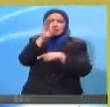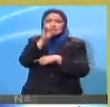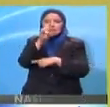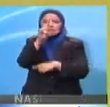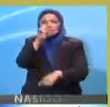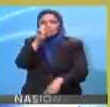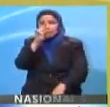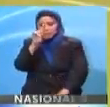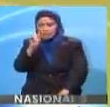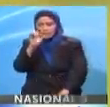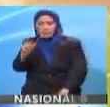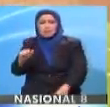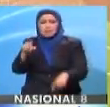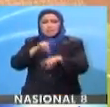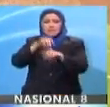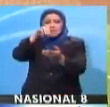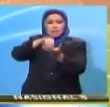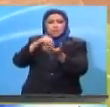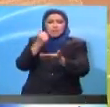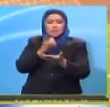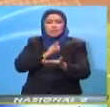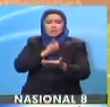unitendi tang